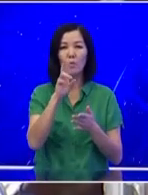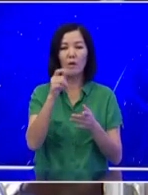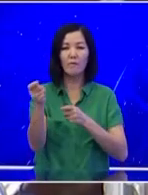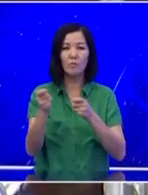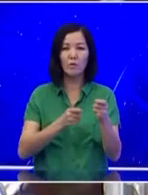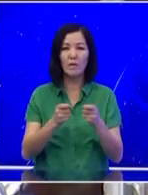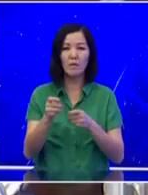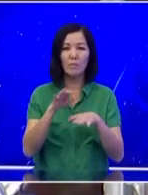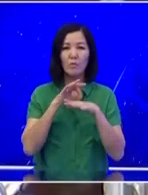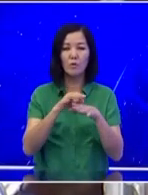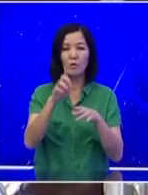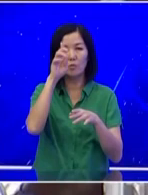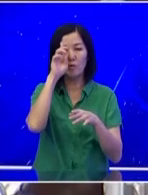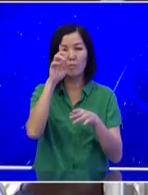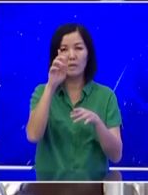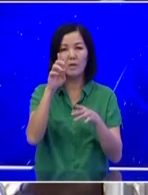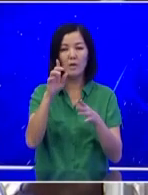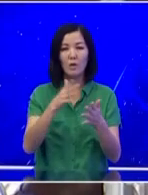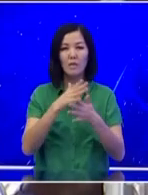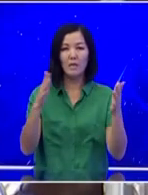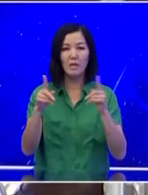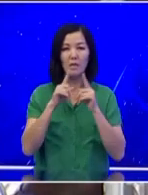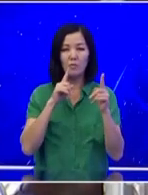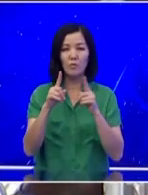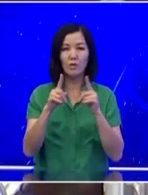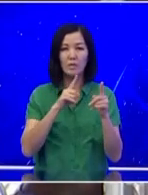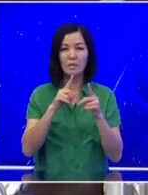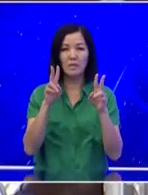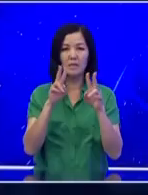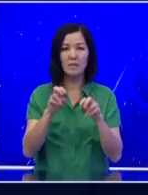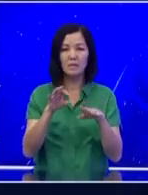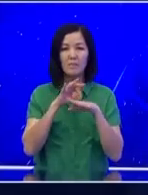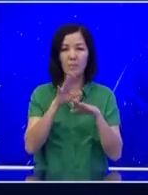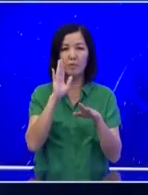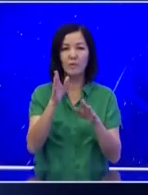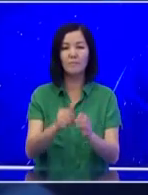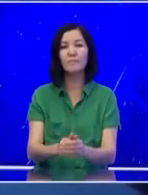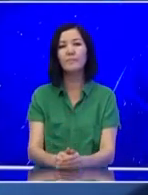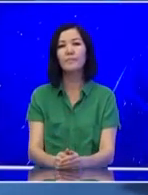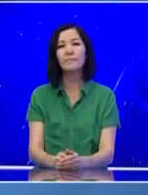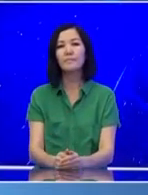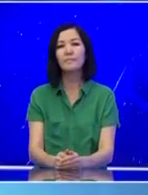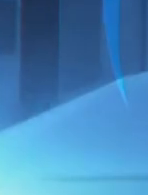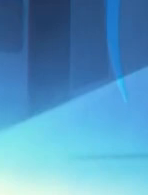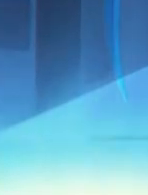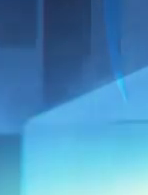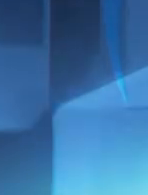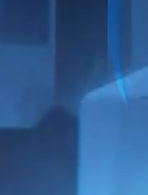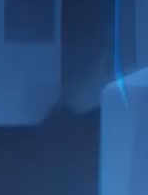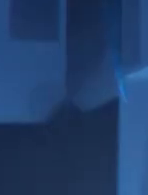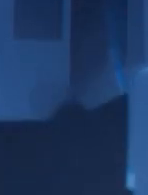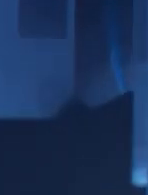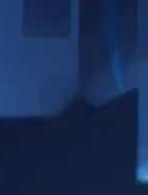төрағалығымен өтетін үкіметтің кеңейтілген отырысында қаралатын болады. Қамшат Мұхамеджан, Жасұлан Шымкенже, Жетісу